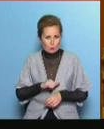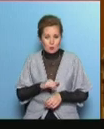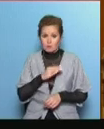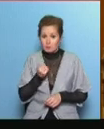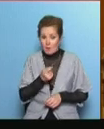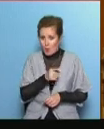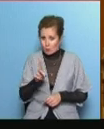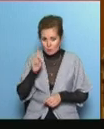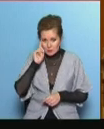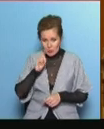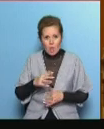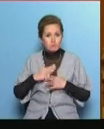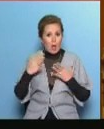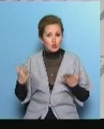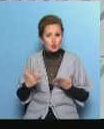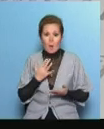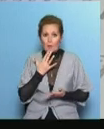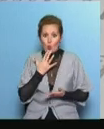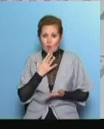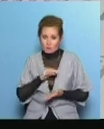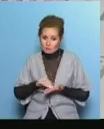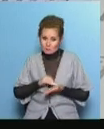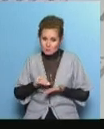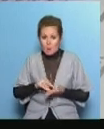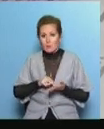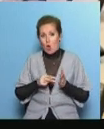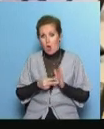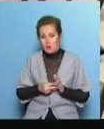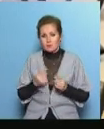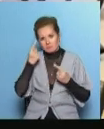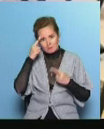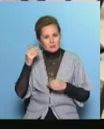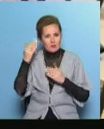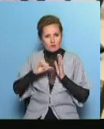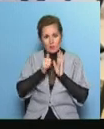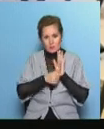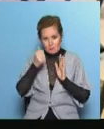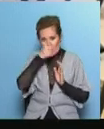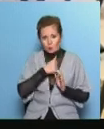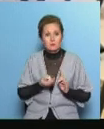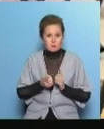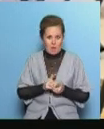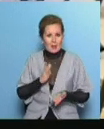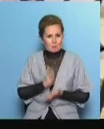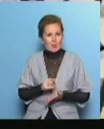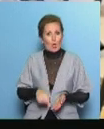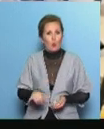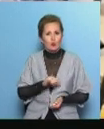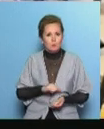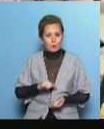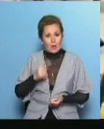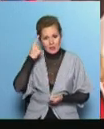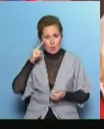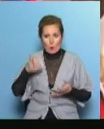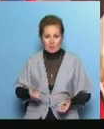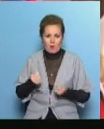знает, большой этнографический диктант – это проект, инициатором создания которого в 2016 году стала именно Удмуртия. Идею подхватила затем вся